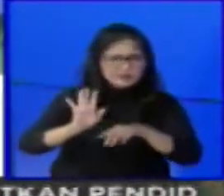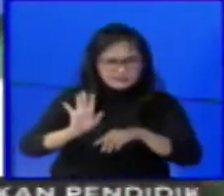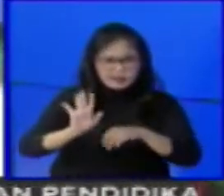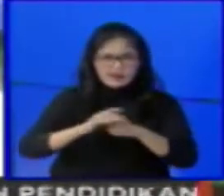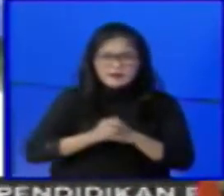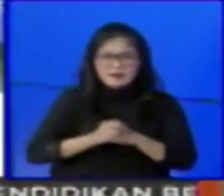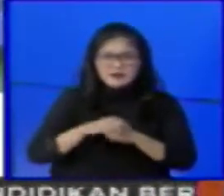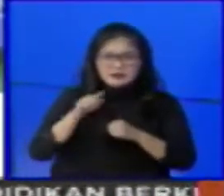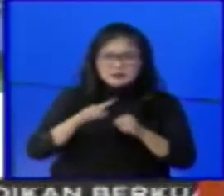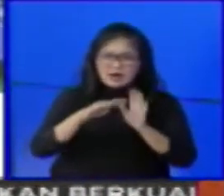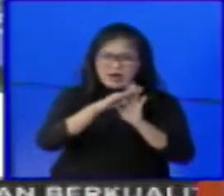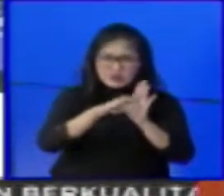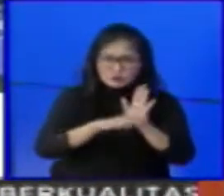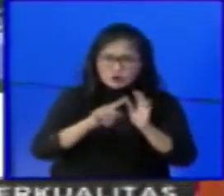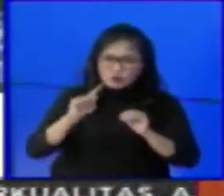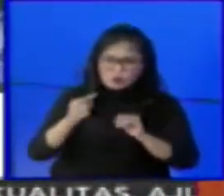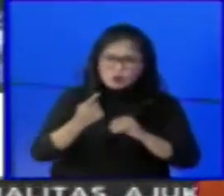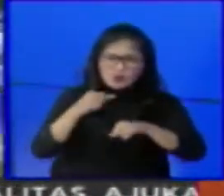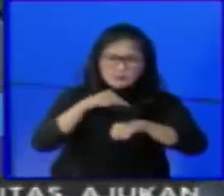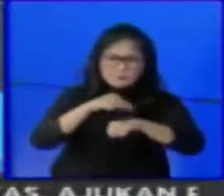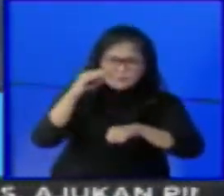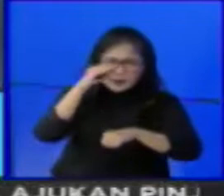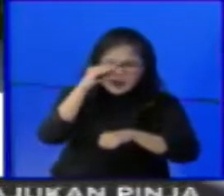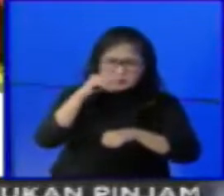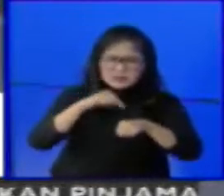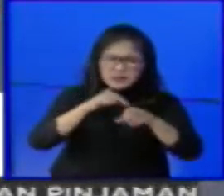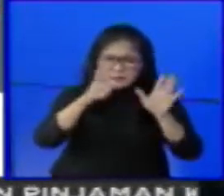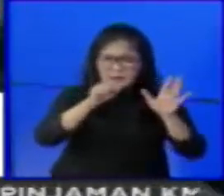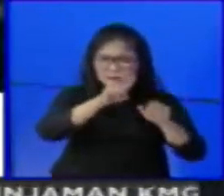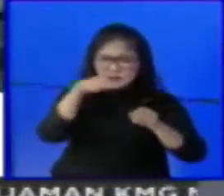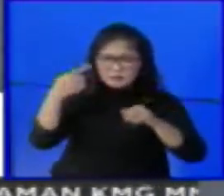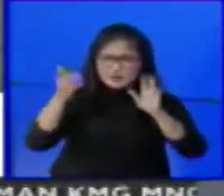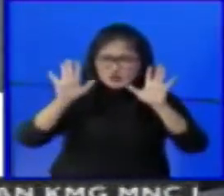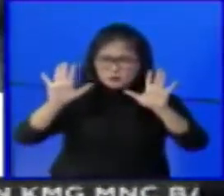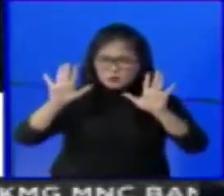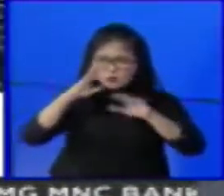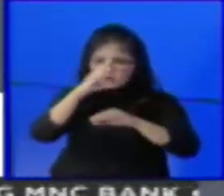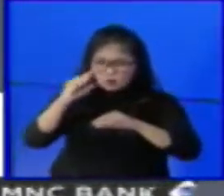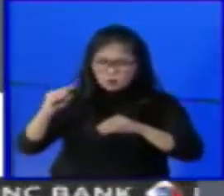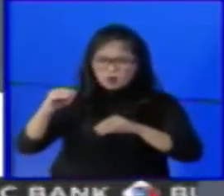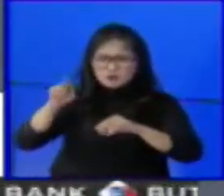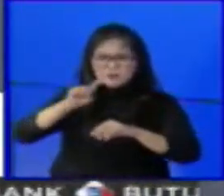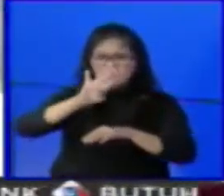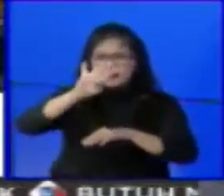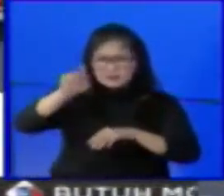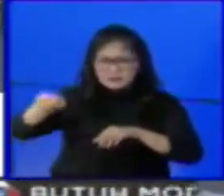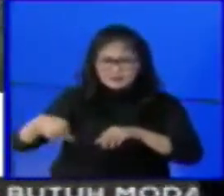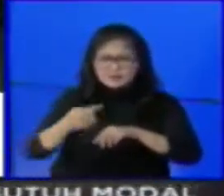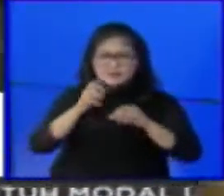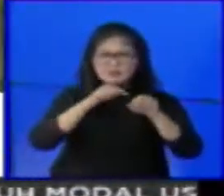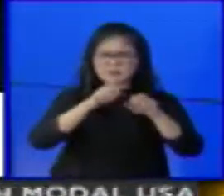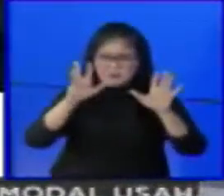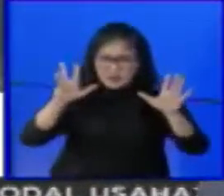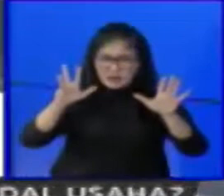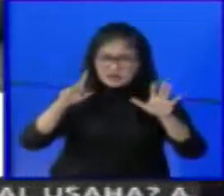Aturan ini berlaku mulai pagi pada pukul 6 hingga 10 dan sore pukul 16 hingga 21, hari Senin hingga Jumat